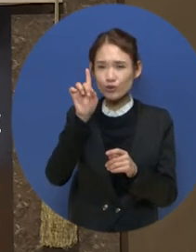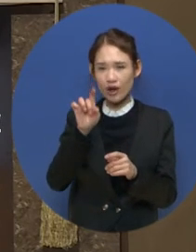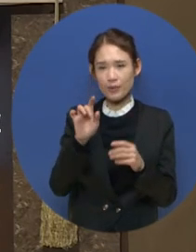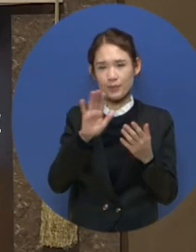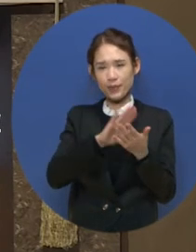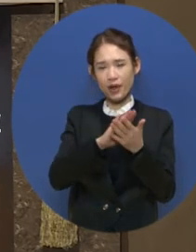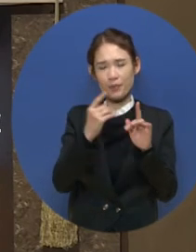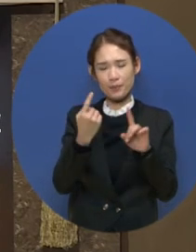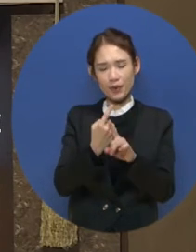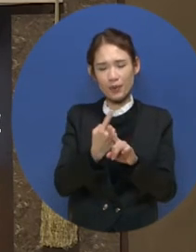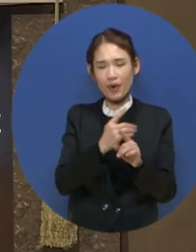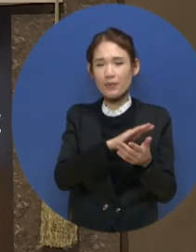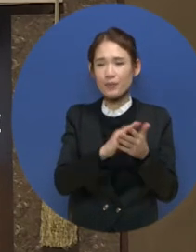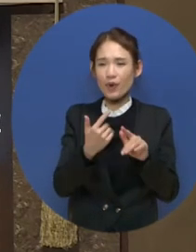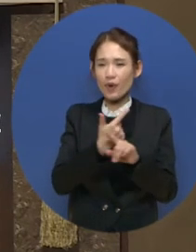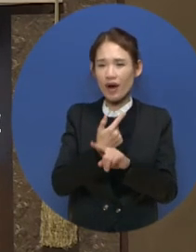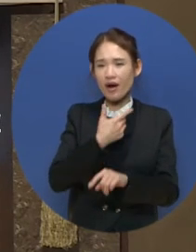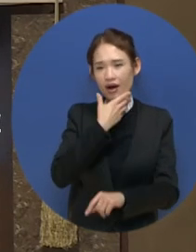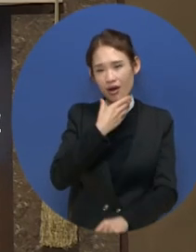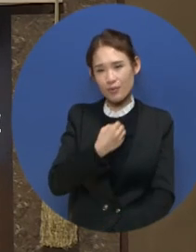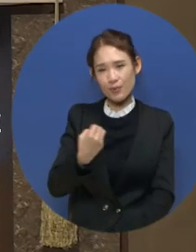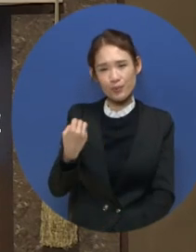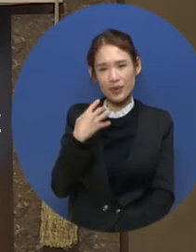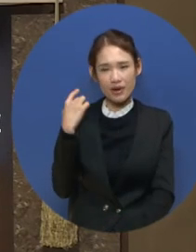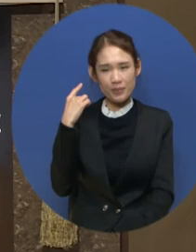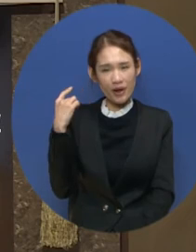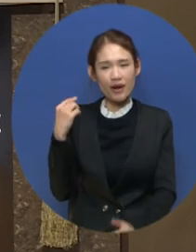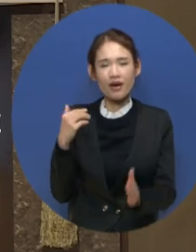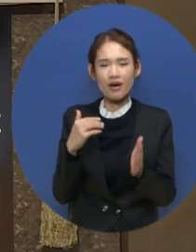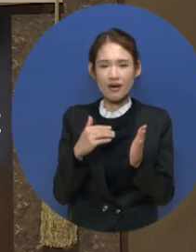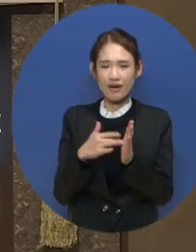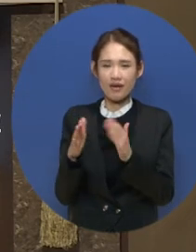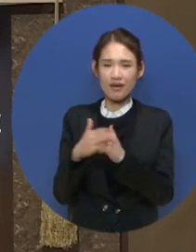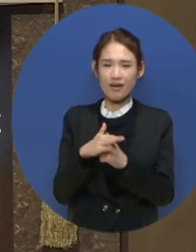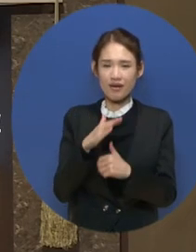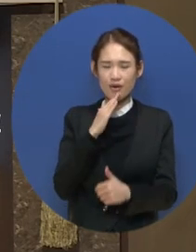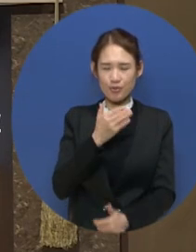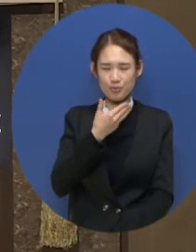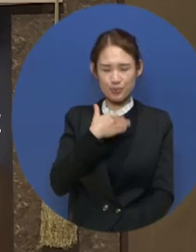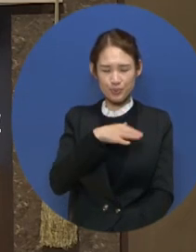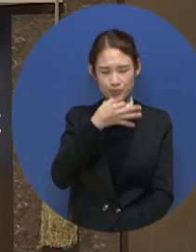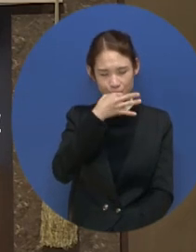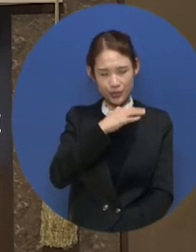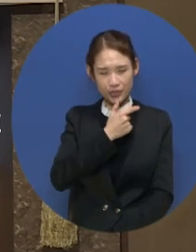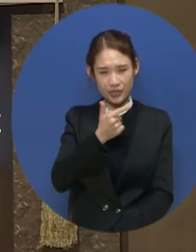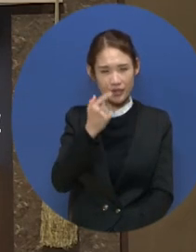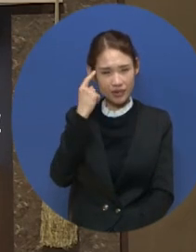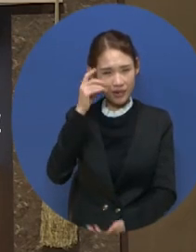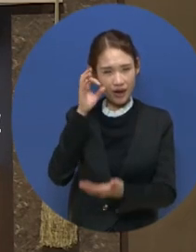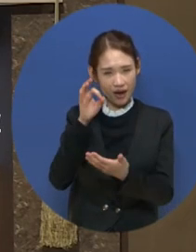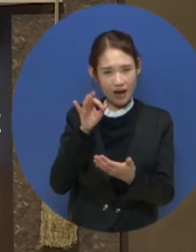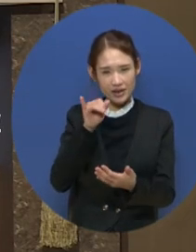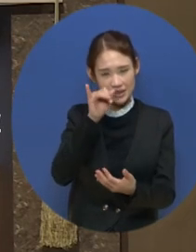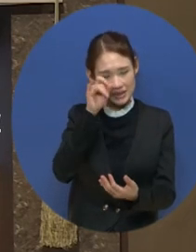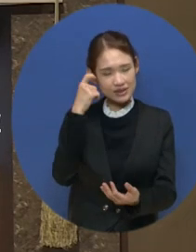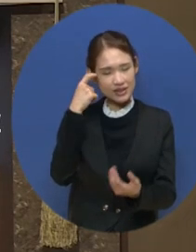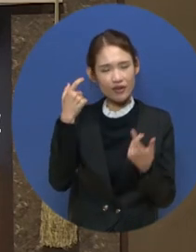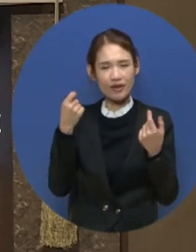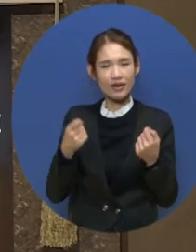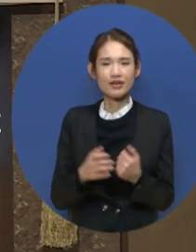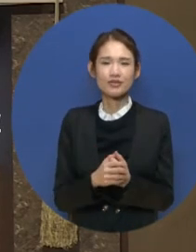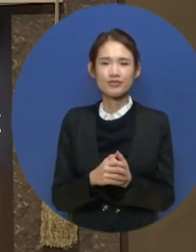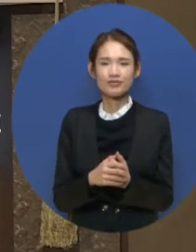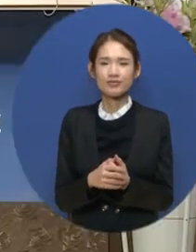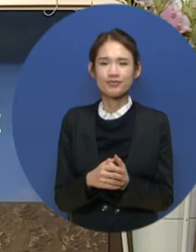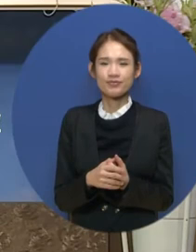너무나 행복하다 이렇게 이야기를 들을 때 저희로서는 정말 큰 보람 이곳도 가치가 있는 거로 이렇게 생각을 해